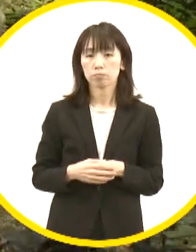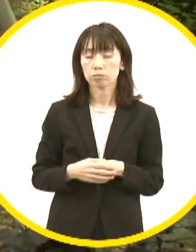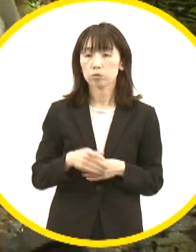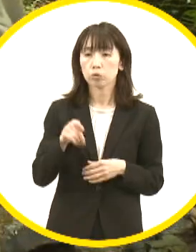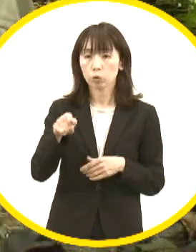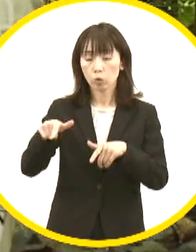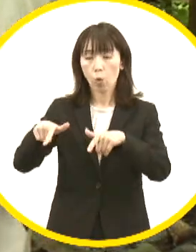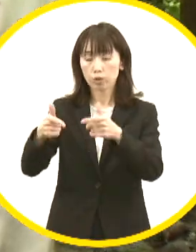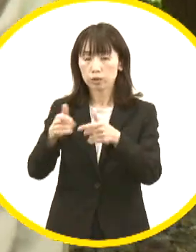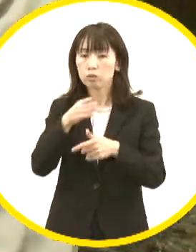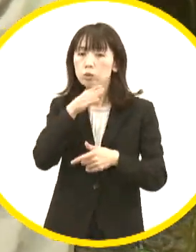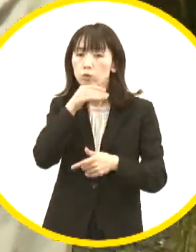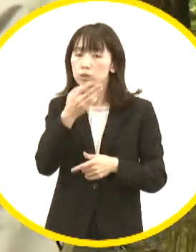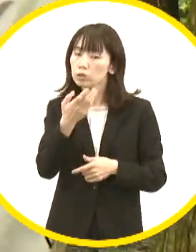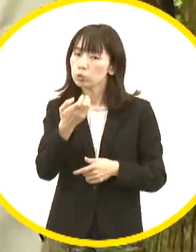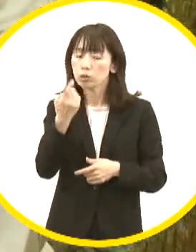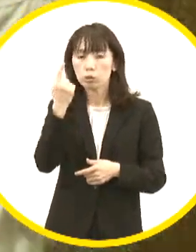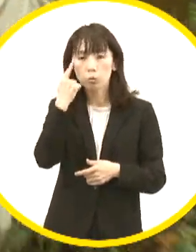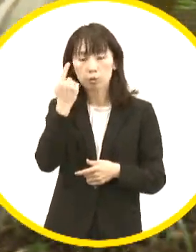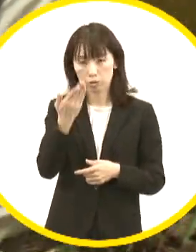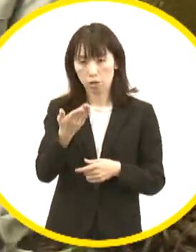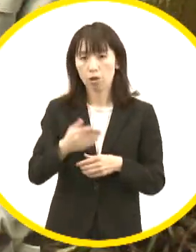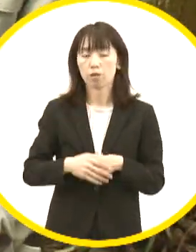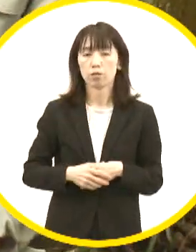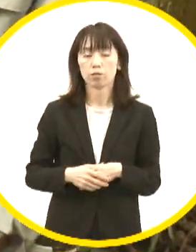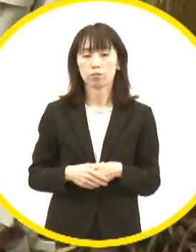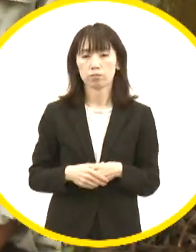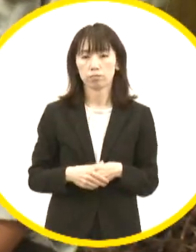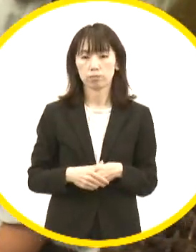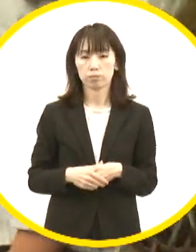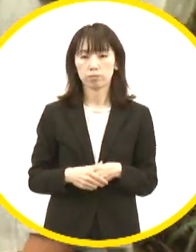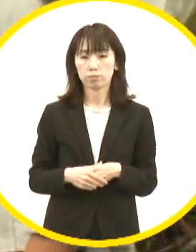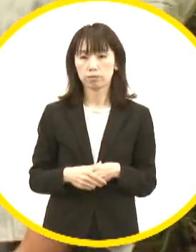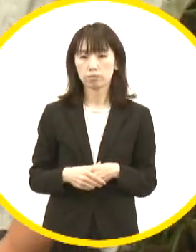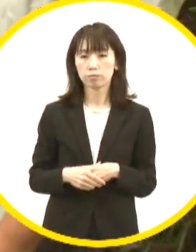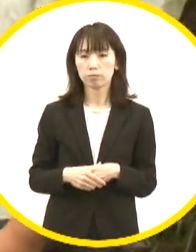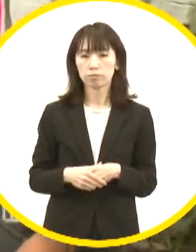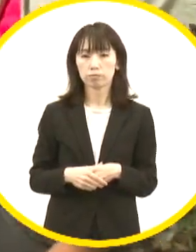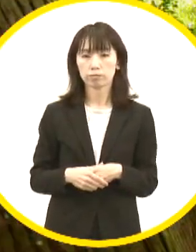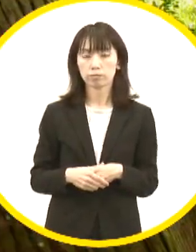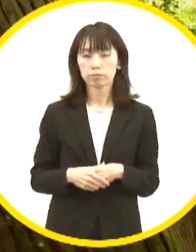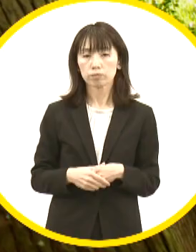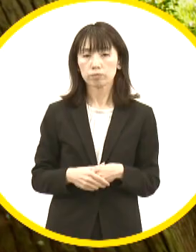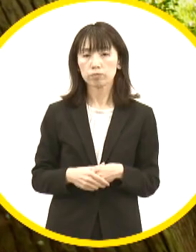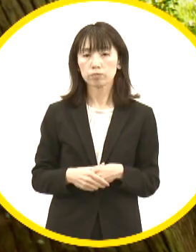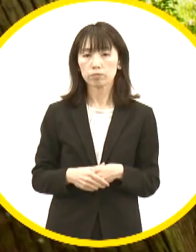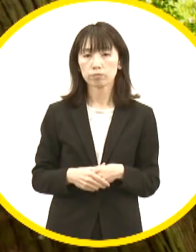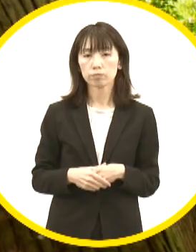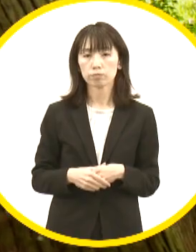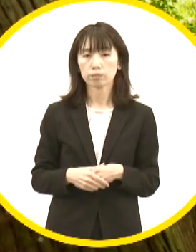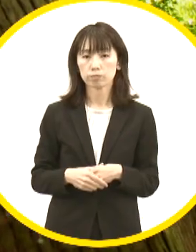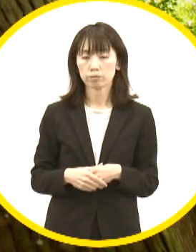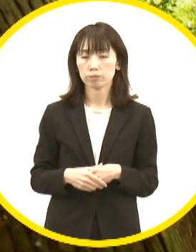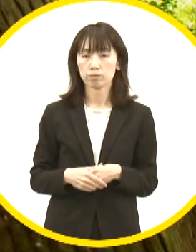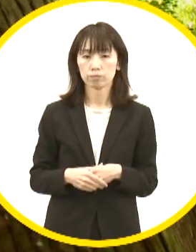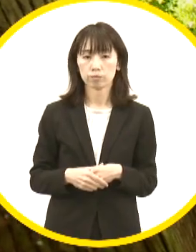何歳ぐらいの木に見えますか。 うわ、そうっすか。 はい、